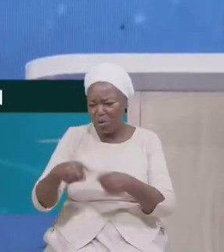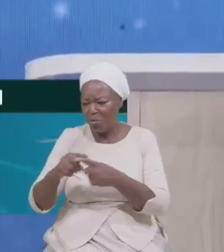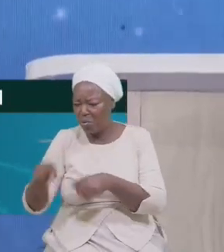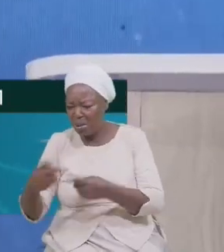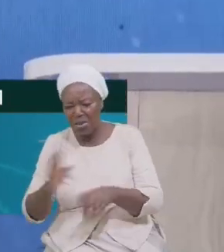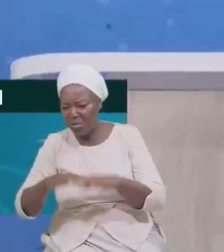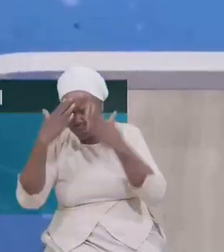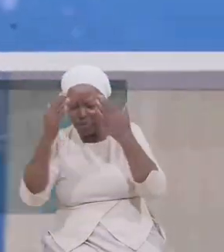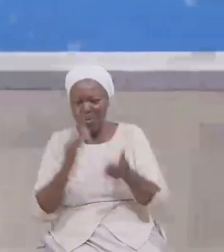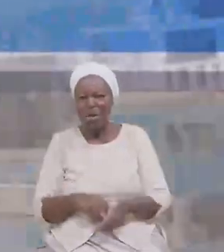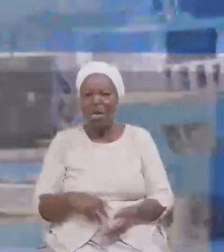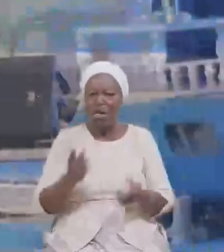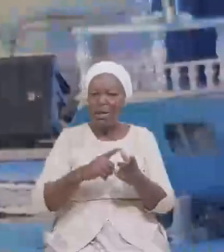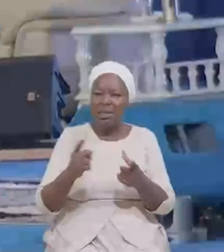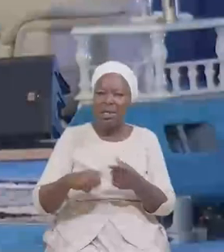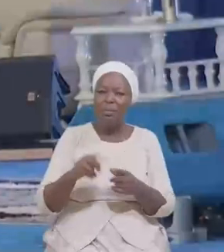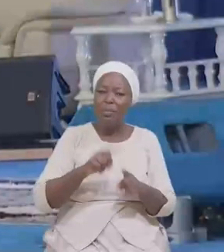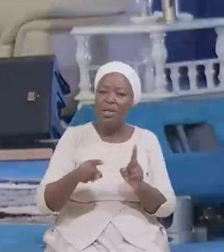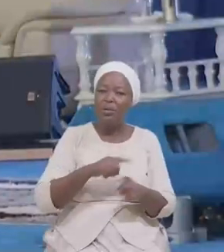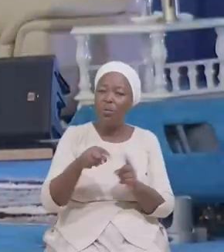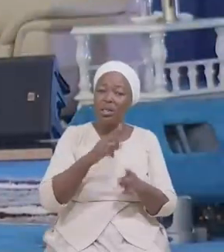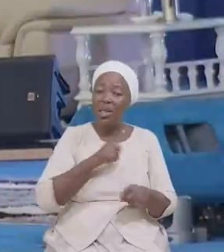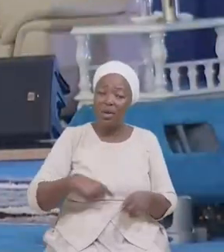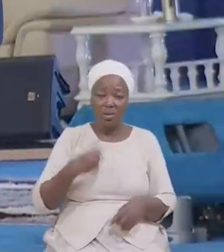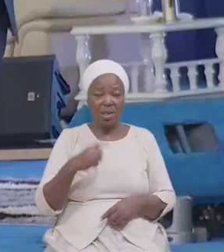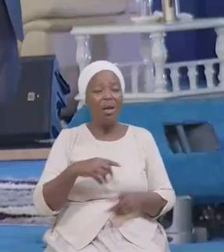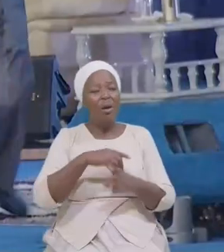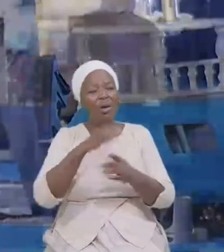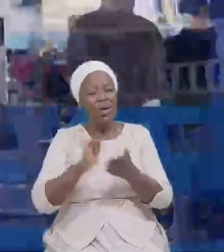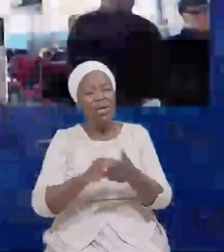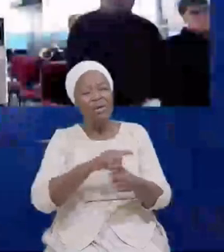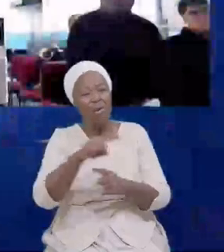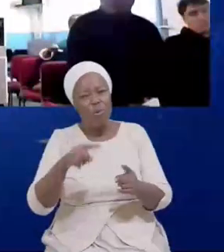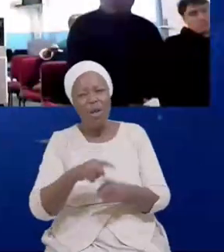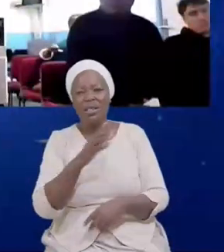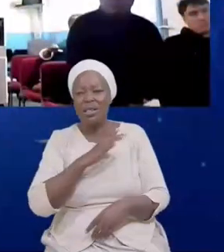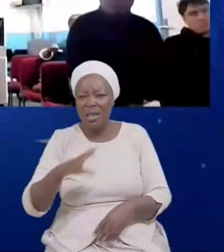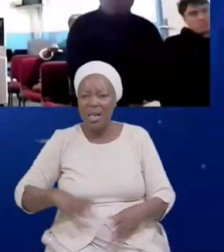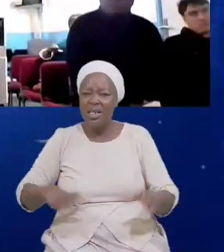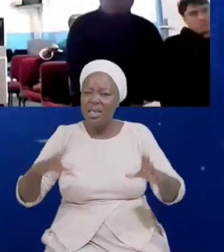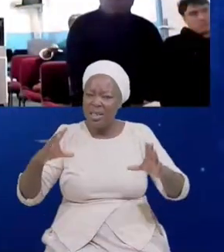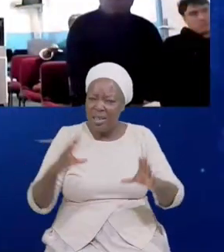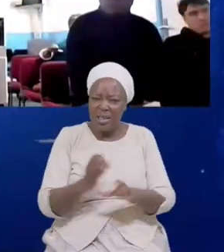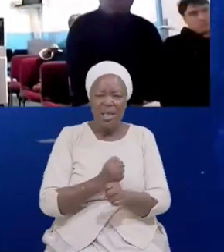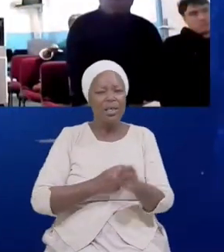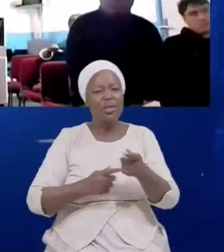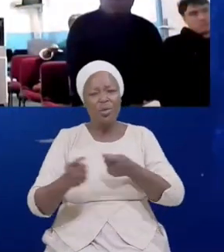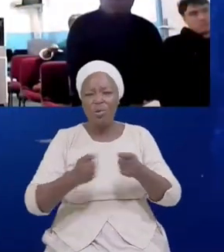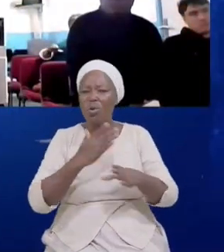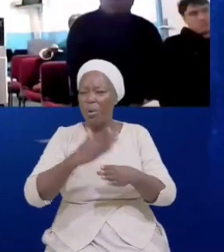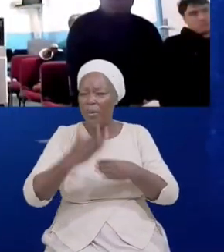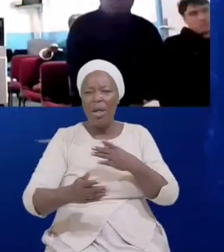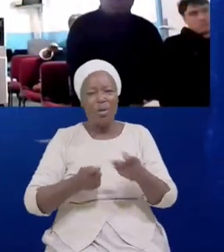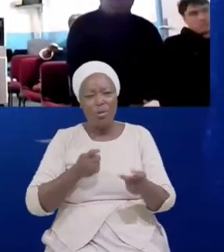dit qu'il est en Christ. Quand le Seigneur dit que lorsque Christ prend contrôle absolu